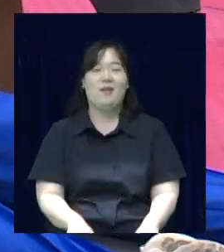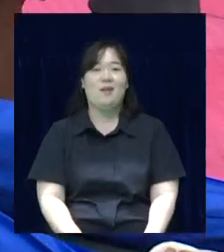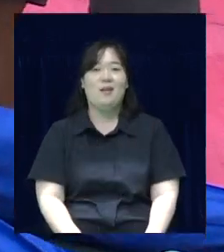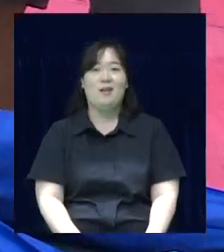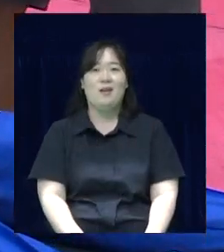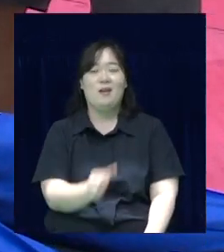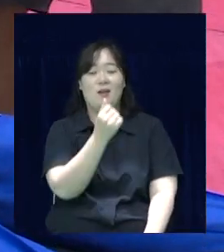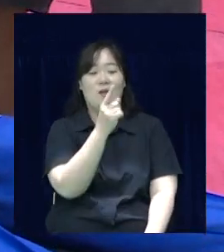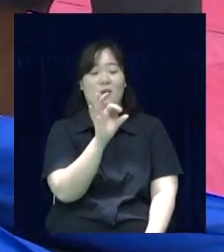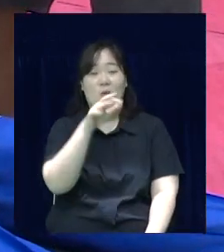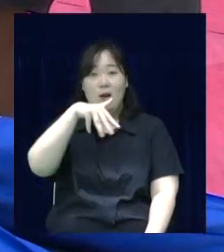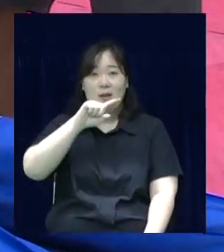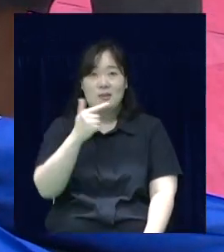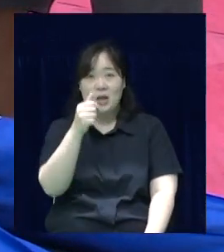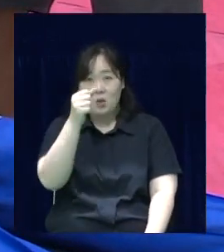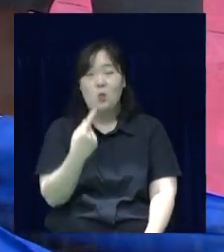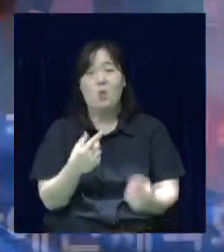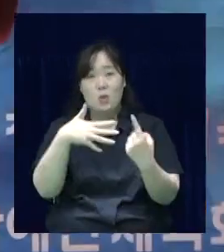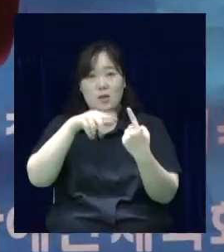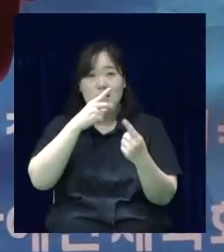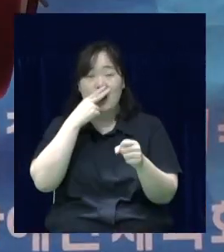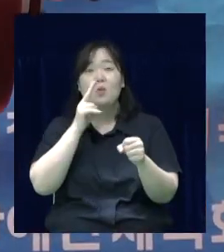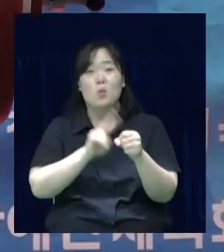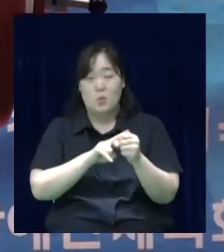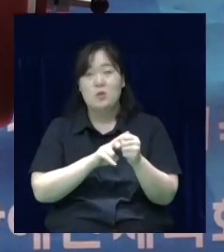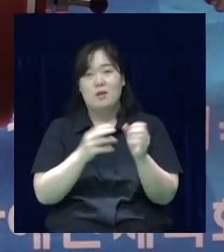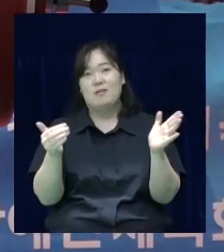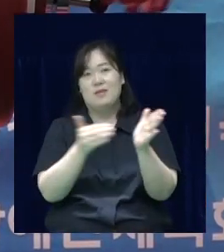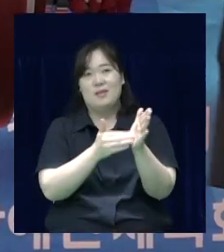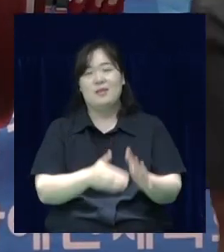황찬우의 웨이트리프팅 1차 시도 이어졌습니다.